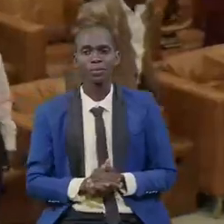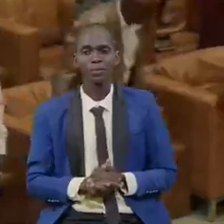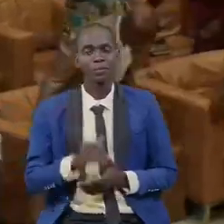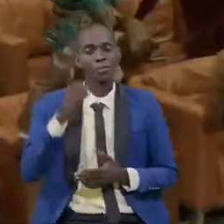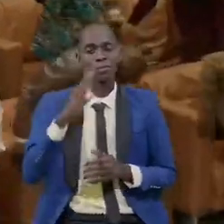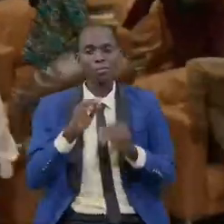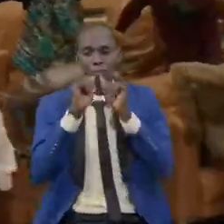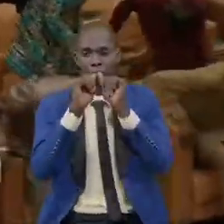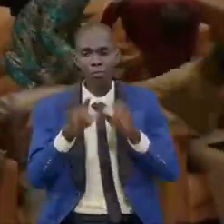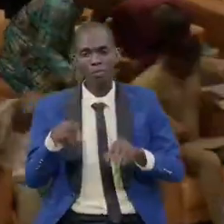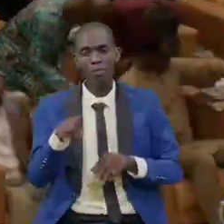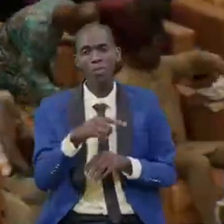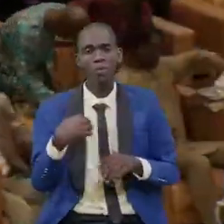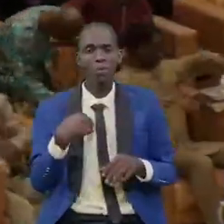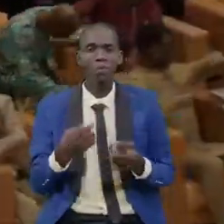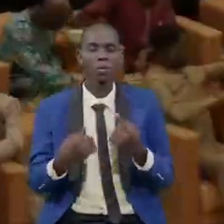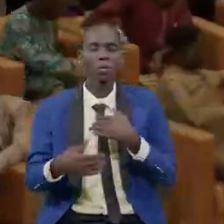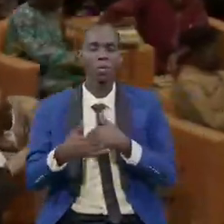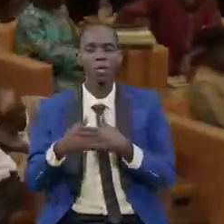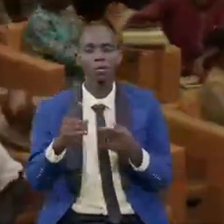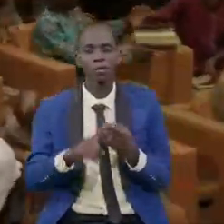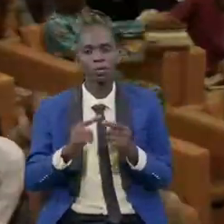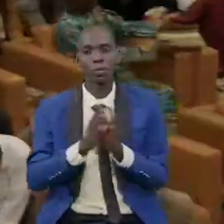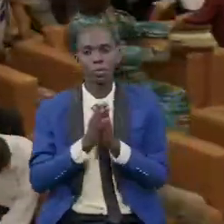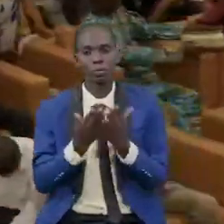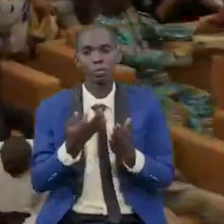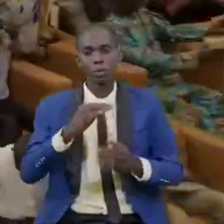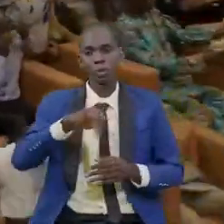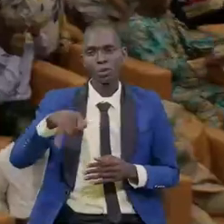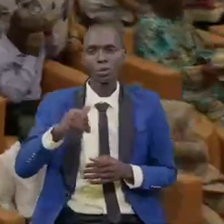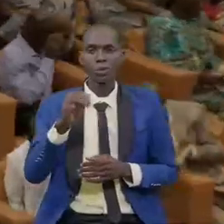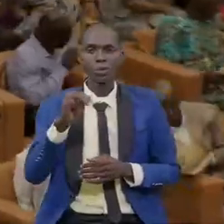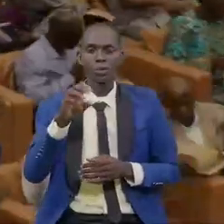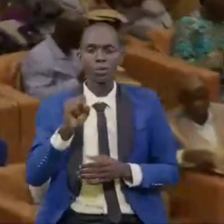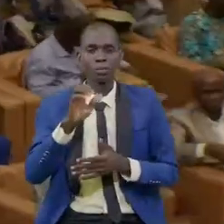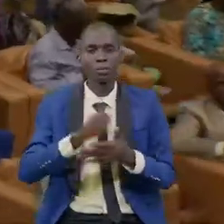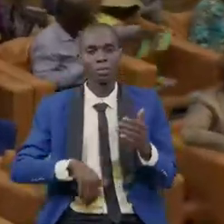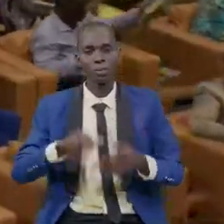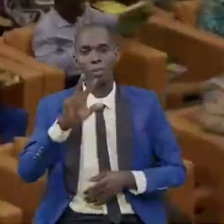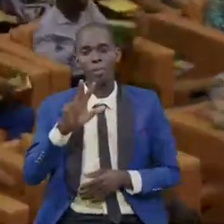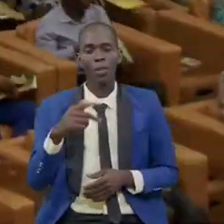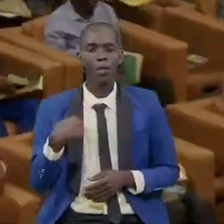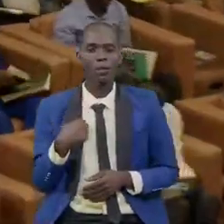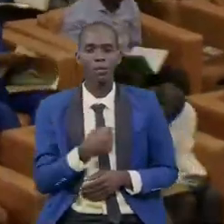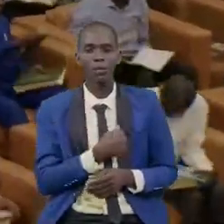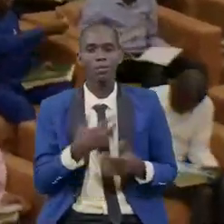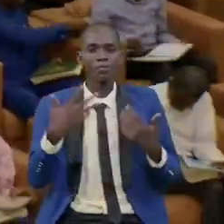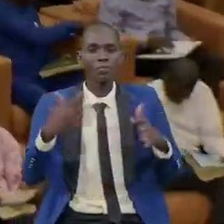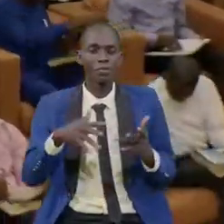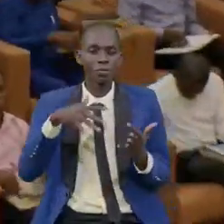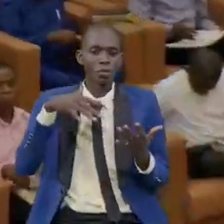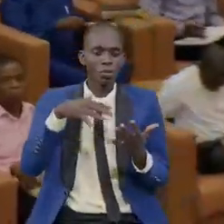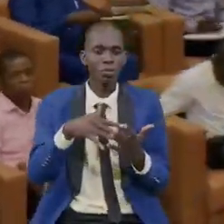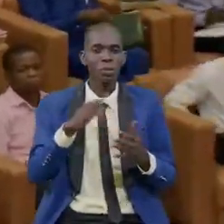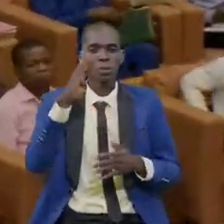Que le Seigneur vous bénisse. Nous allons à Jacques chapitre 3. Et nous avons déjà étudié, par